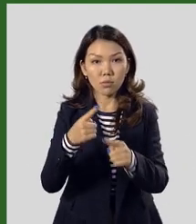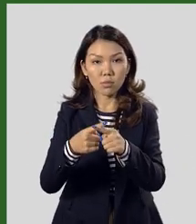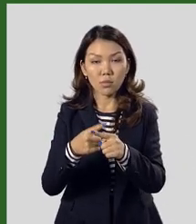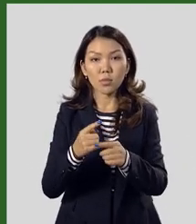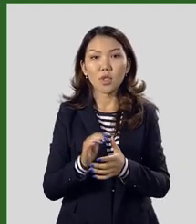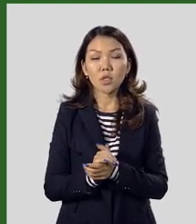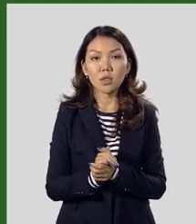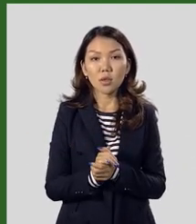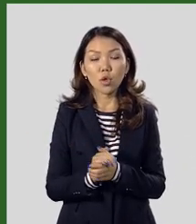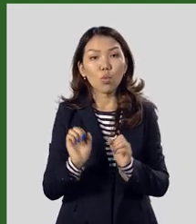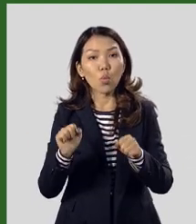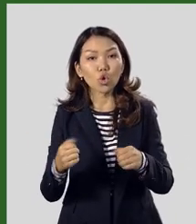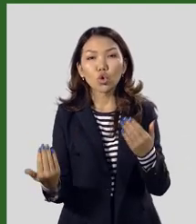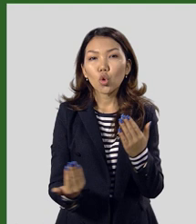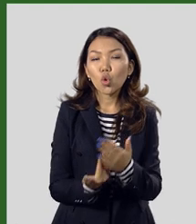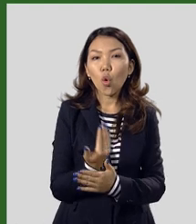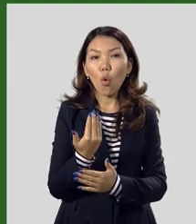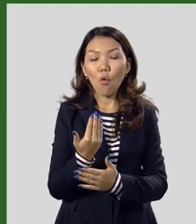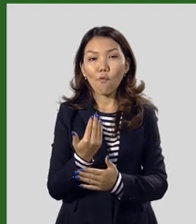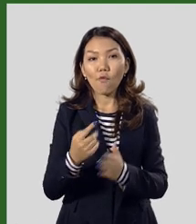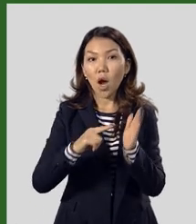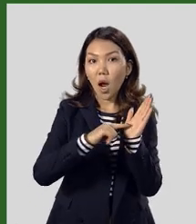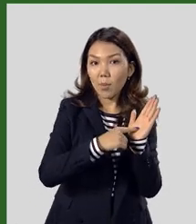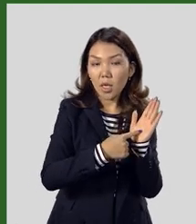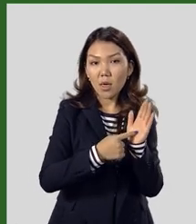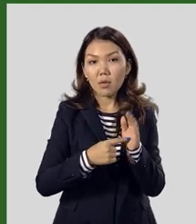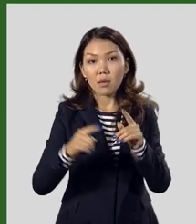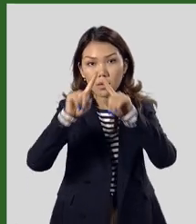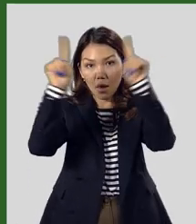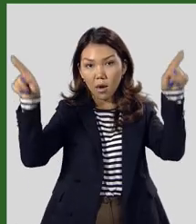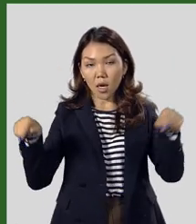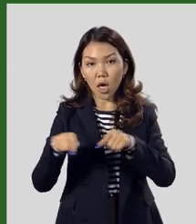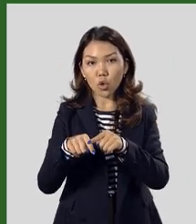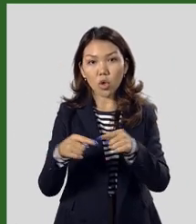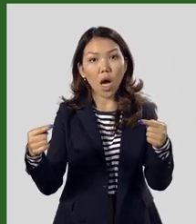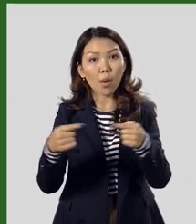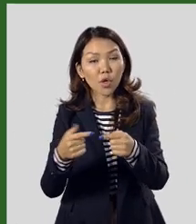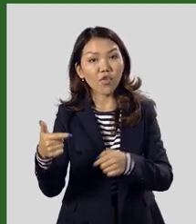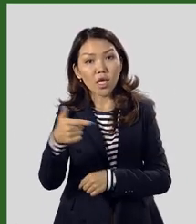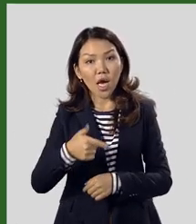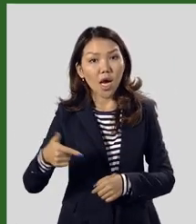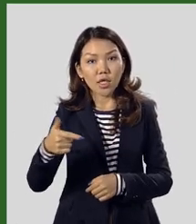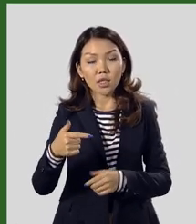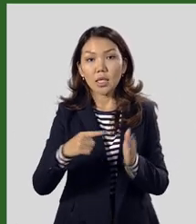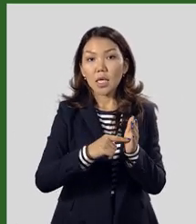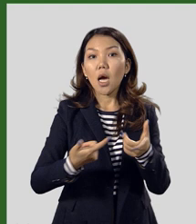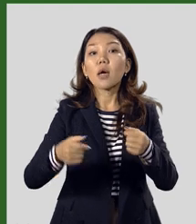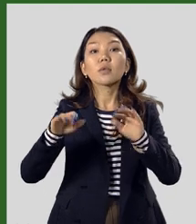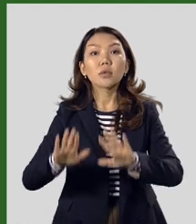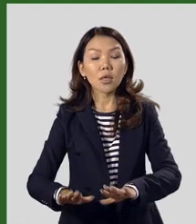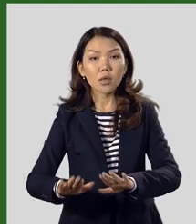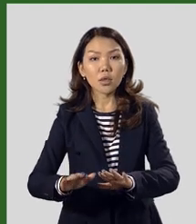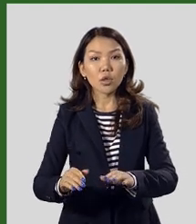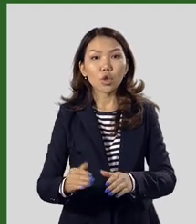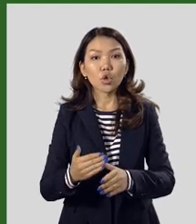наоборот, можно нанести новый объект на карту, определив его географические координаты с